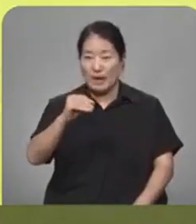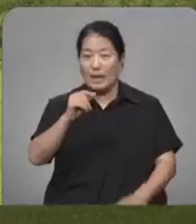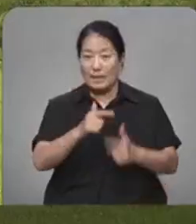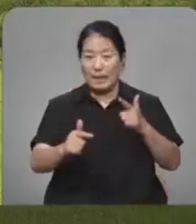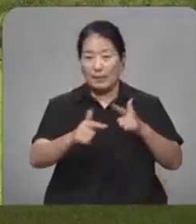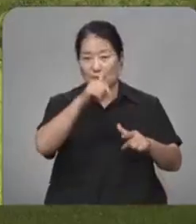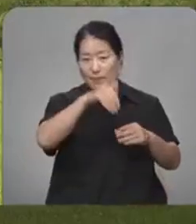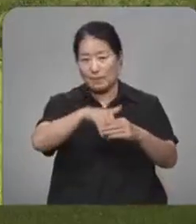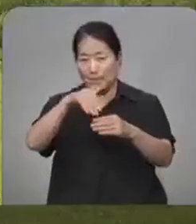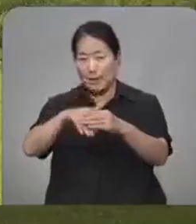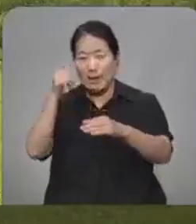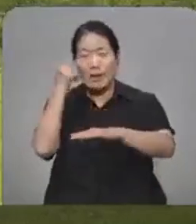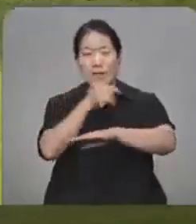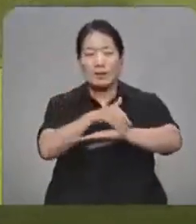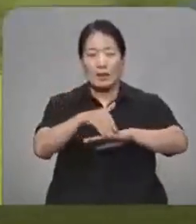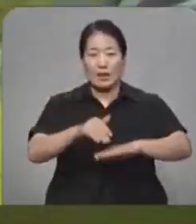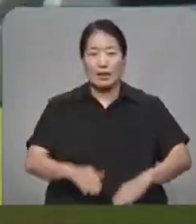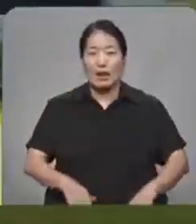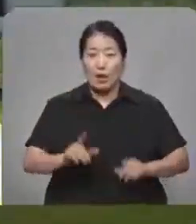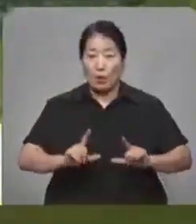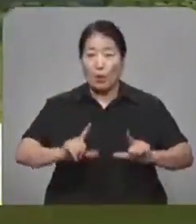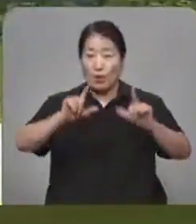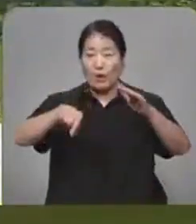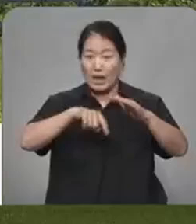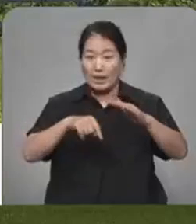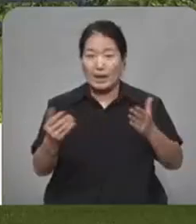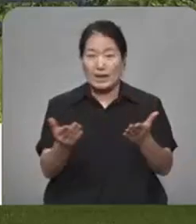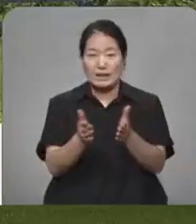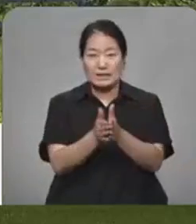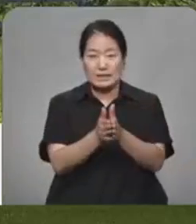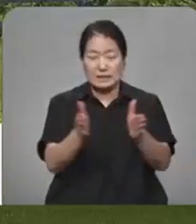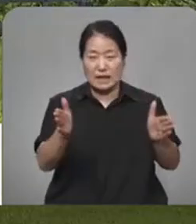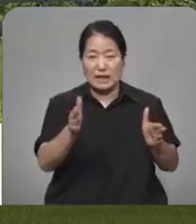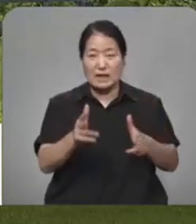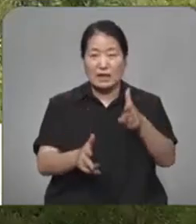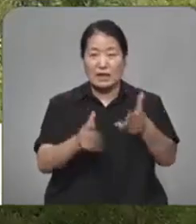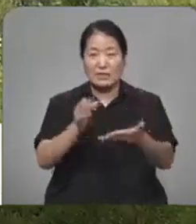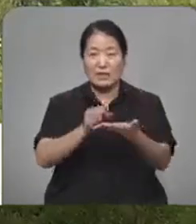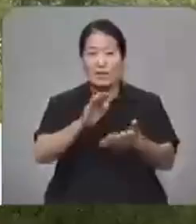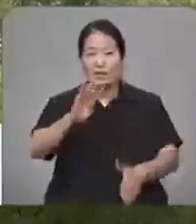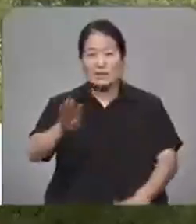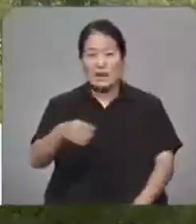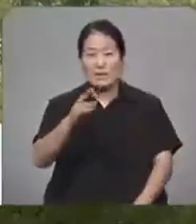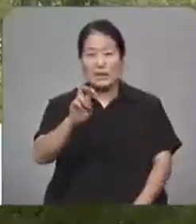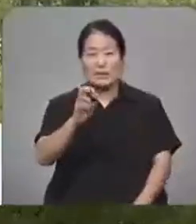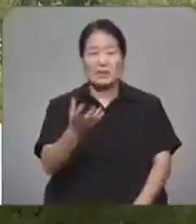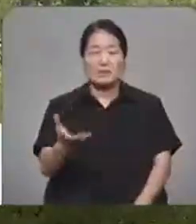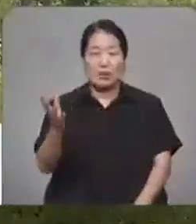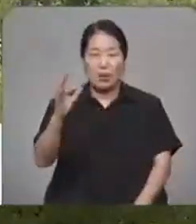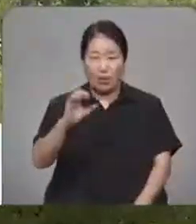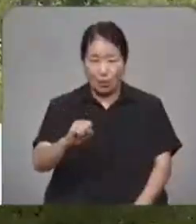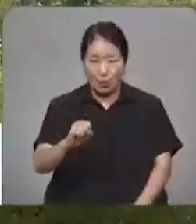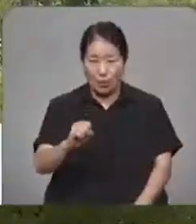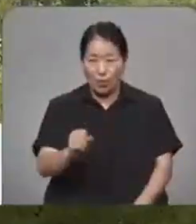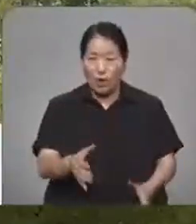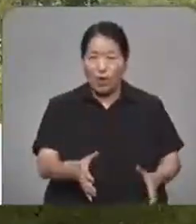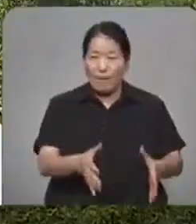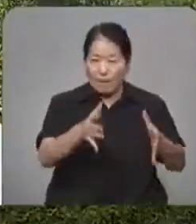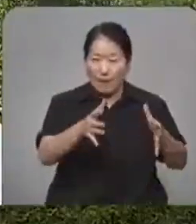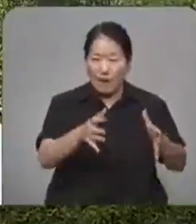계획입니다. 강원도는 올해 안에 착공할 계획입니다. 전체 사업비는 420억 원으로 토목 등 기반 조성